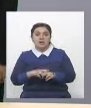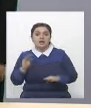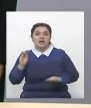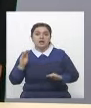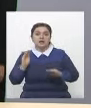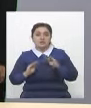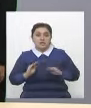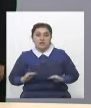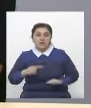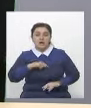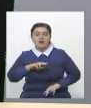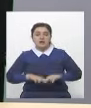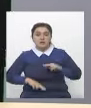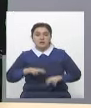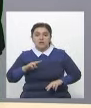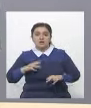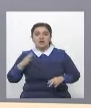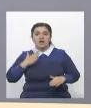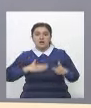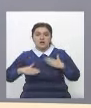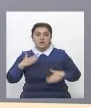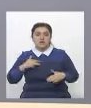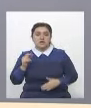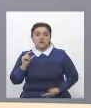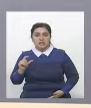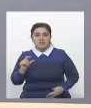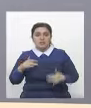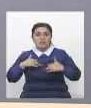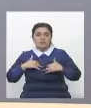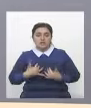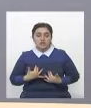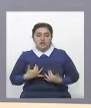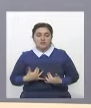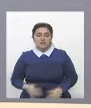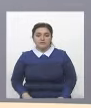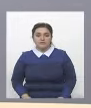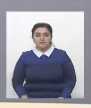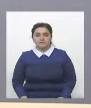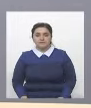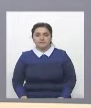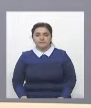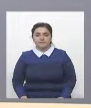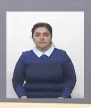создает настроение радостного и немного печального умиления.